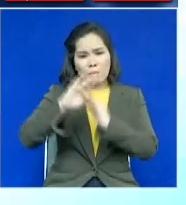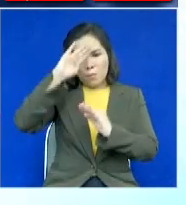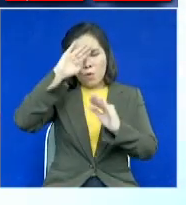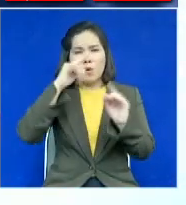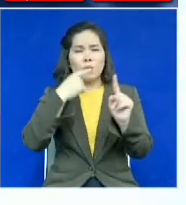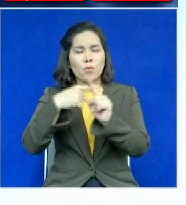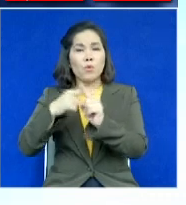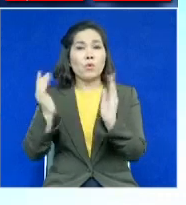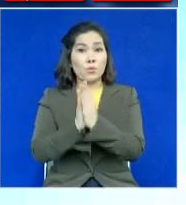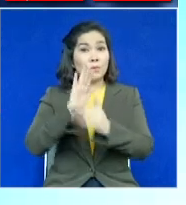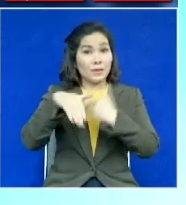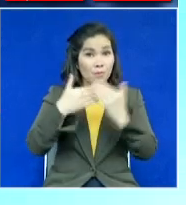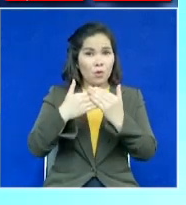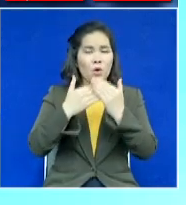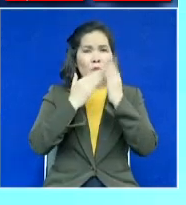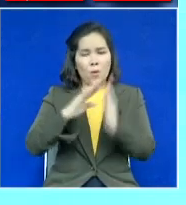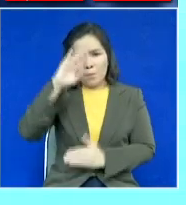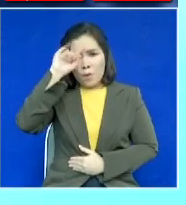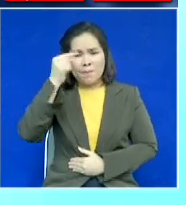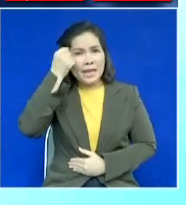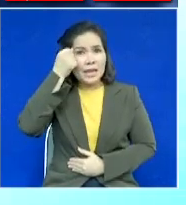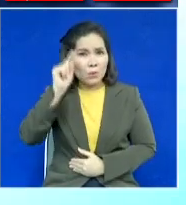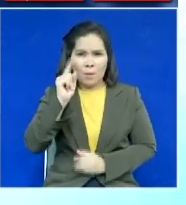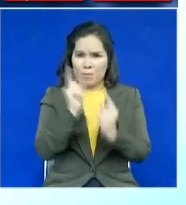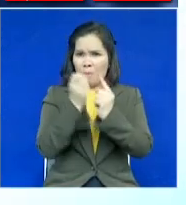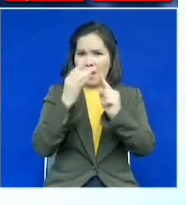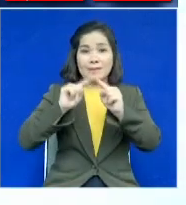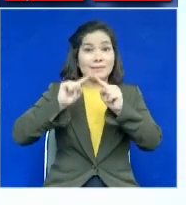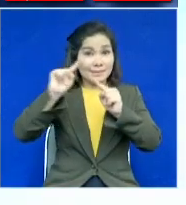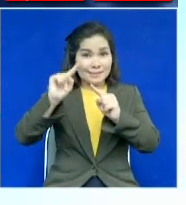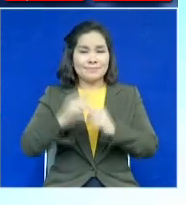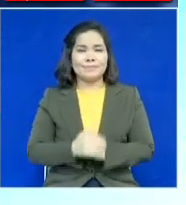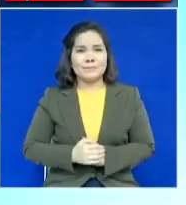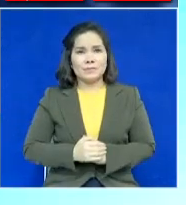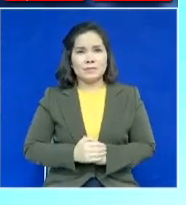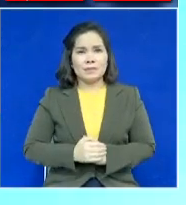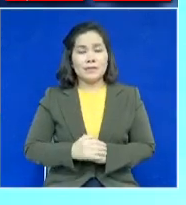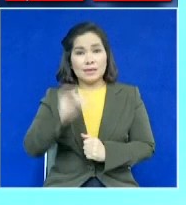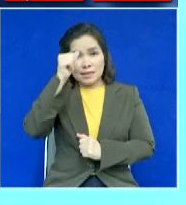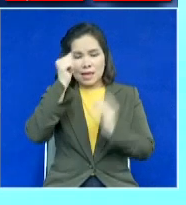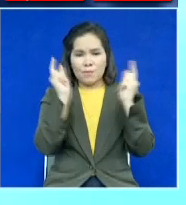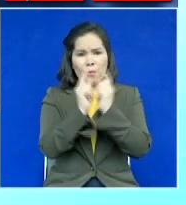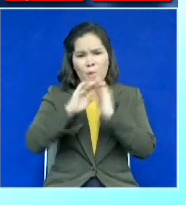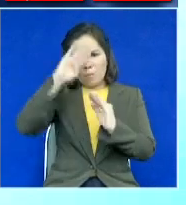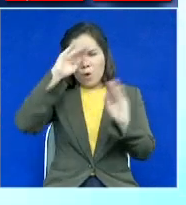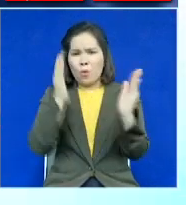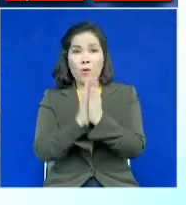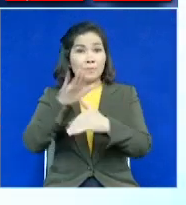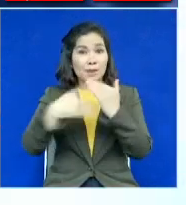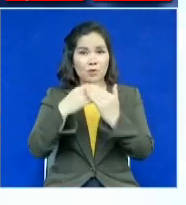สะสมรวมถึงจำนวนผู้ป่วยรายใหม่มากที่สุดค่ะคือประเทศอินเดียมีจำนวนผู้ป่วยยืนยันสะสมตอนนี้มากกว่